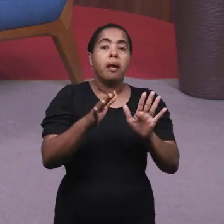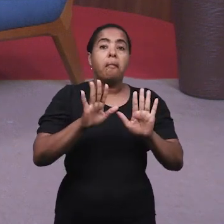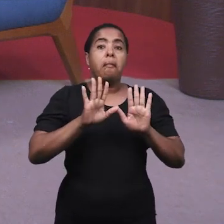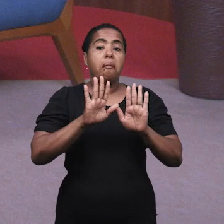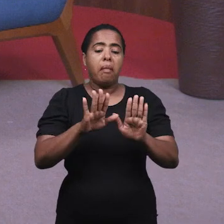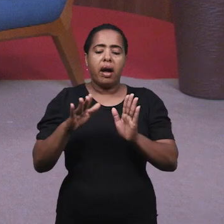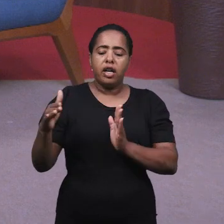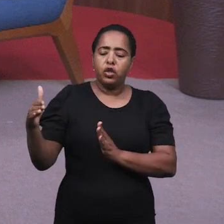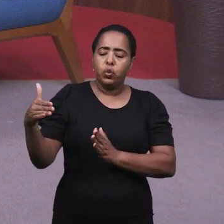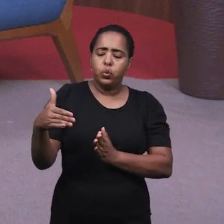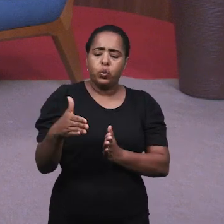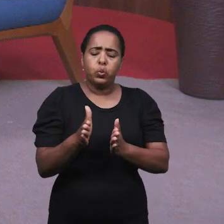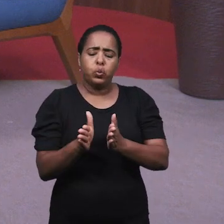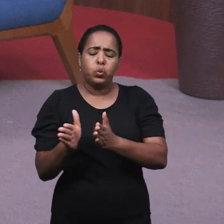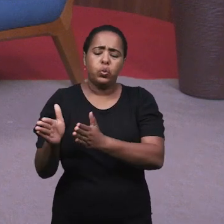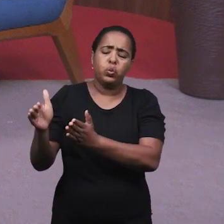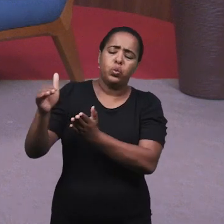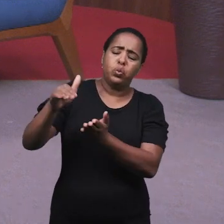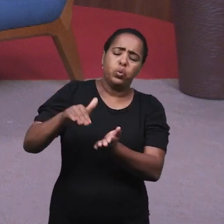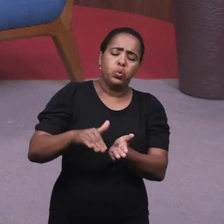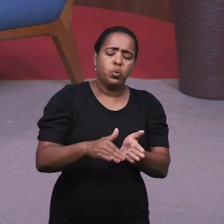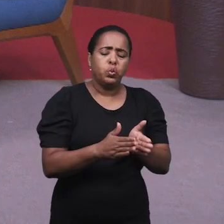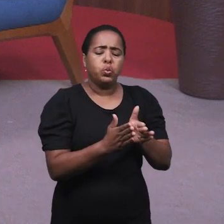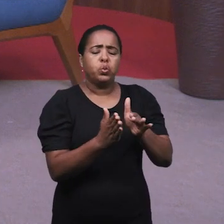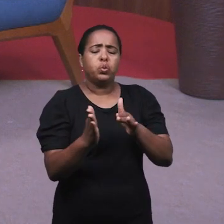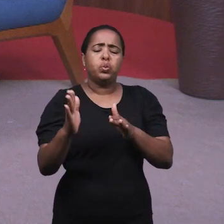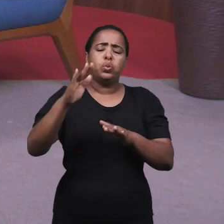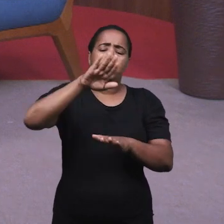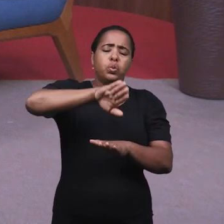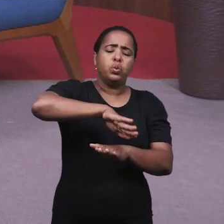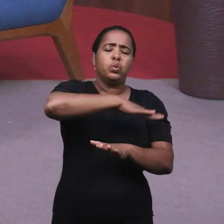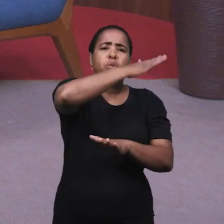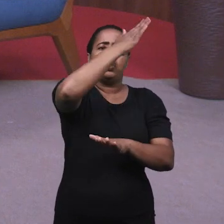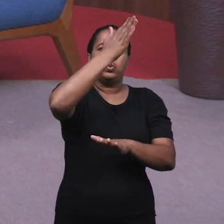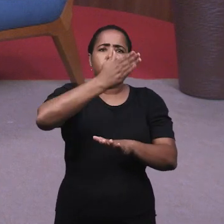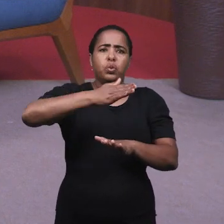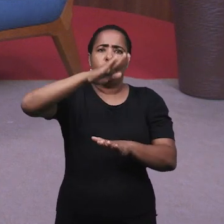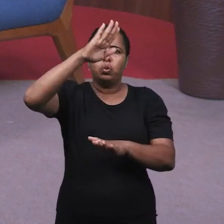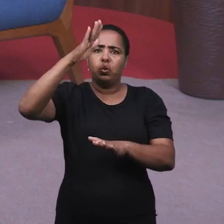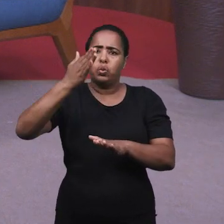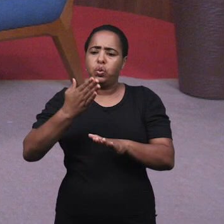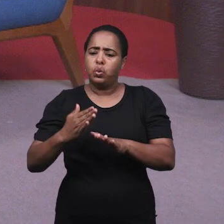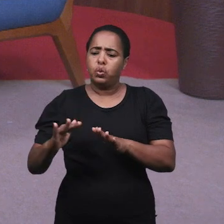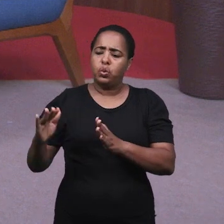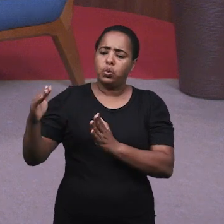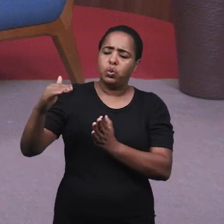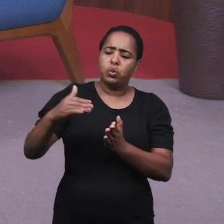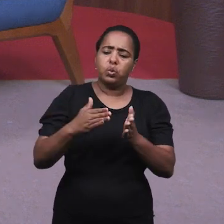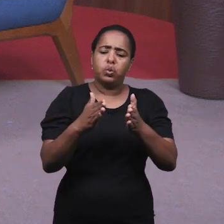accidenté. Dans son chemin illustré ici, dans le plan,